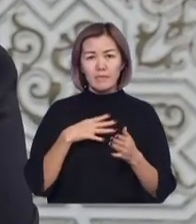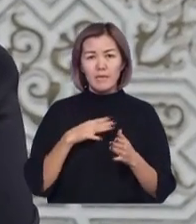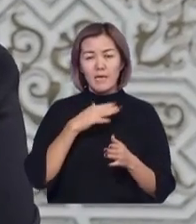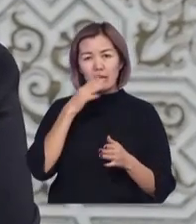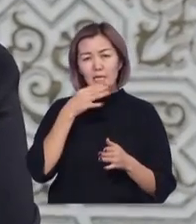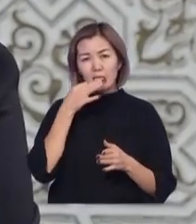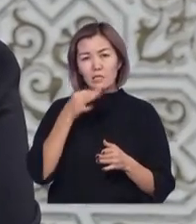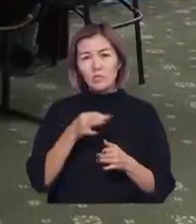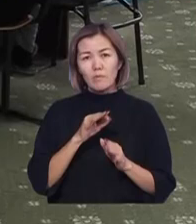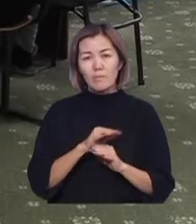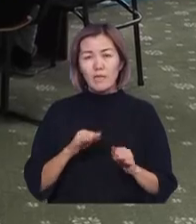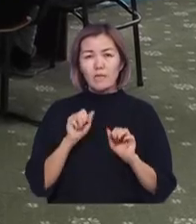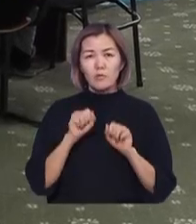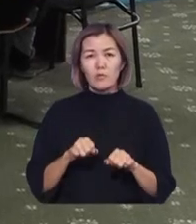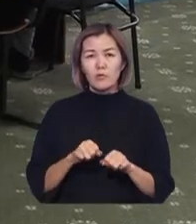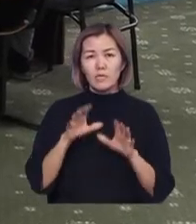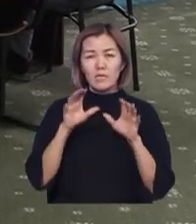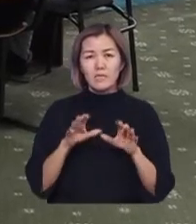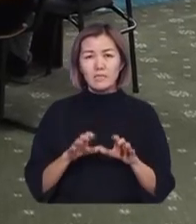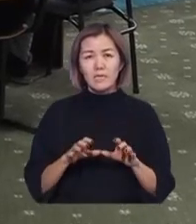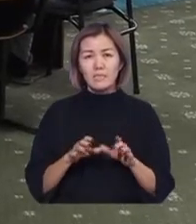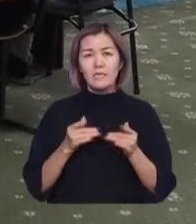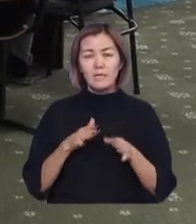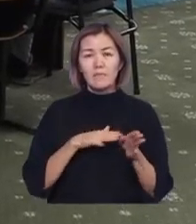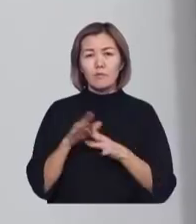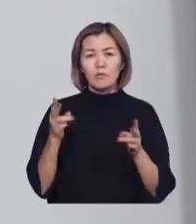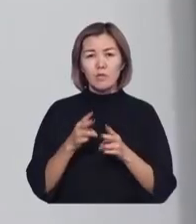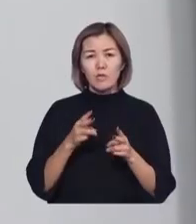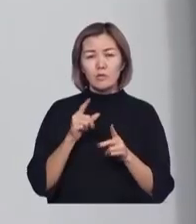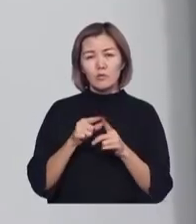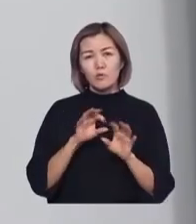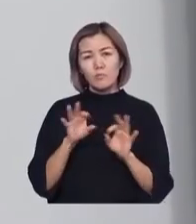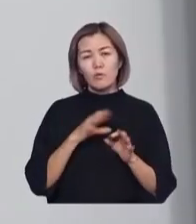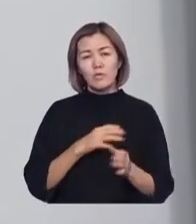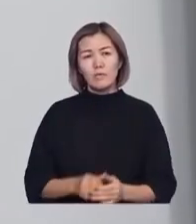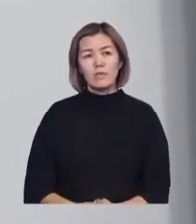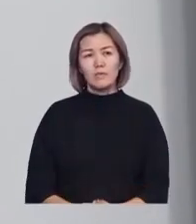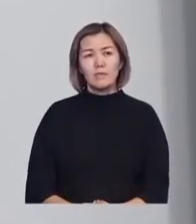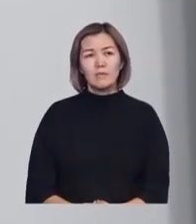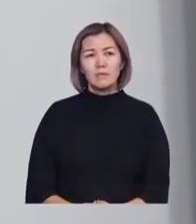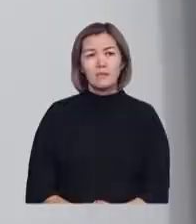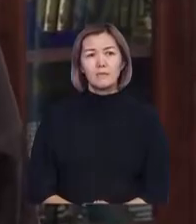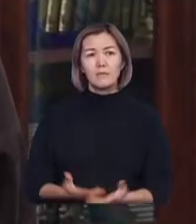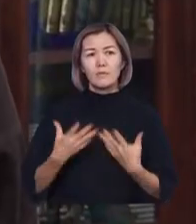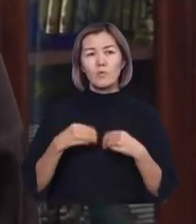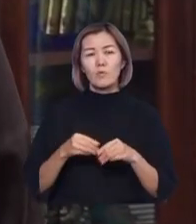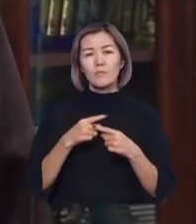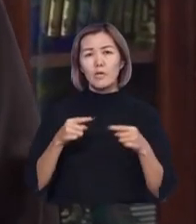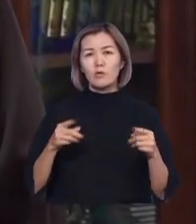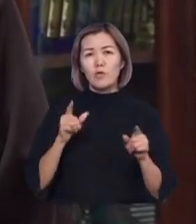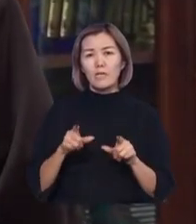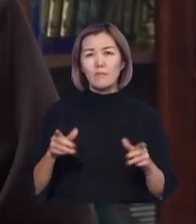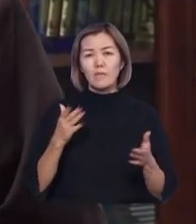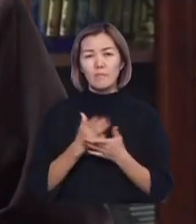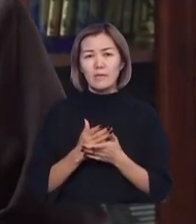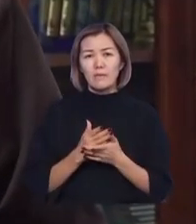Әкелердің жауапкершілігі балалардың құқықтары мен заңды талаптарын орындау қажеттілігі туралы сөз болды. Қоғамда түрлі адамдар бар,